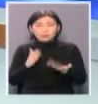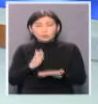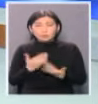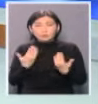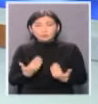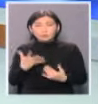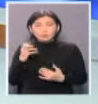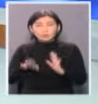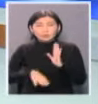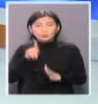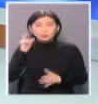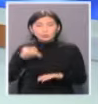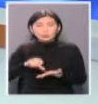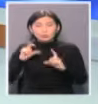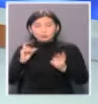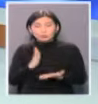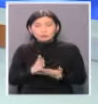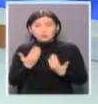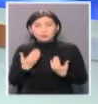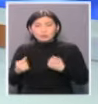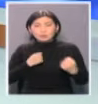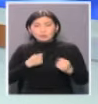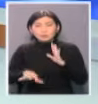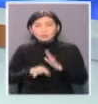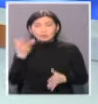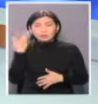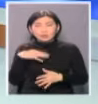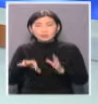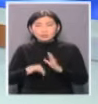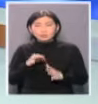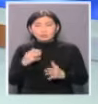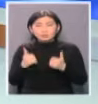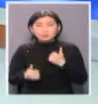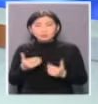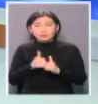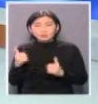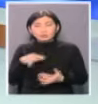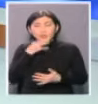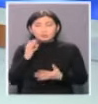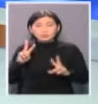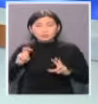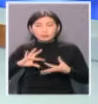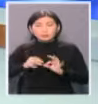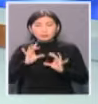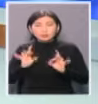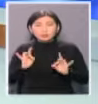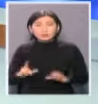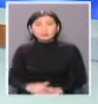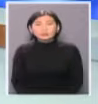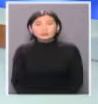биыл 500-ден аса оқушы қатысуда. Кіл мықтылар қашан анықталады, сайыстың ерекшеліктері қандай? Тақырыпты тілші